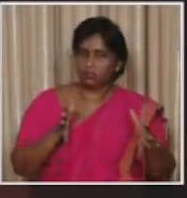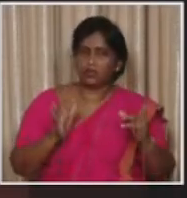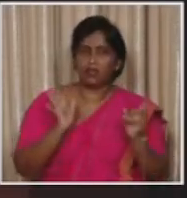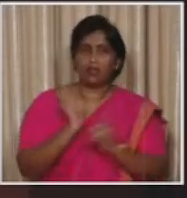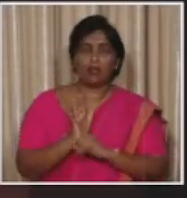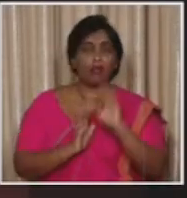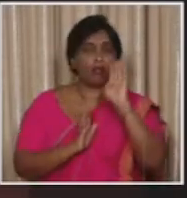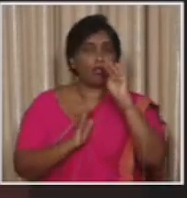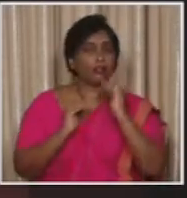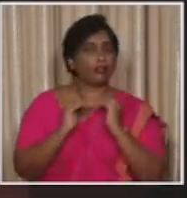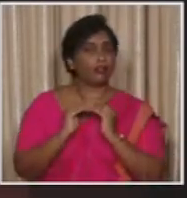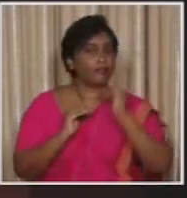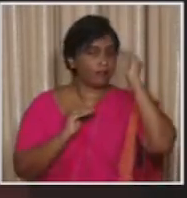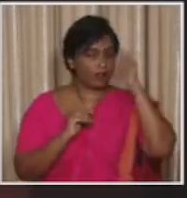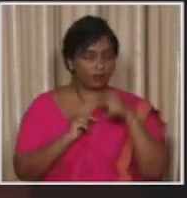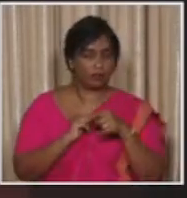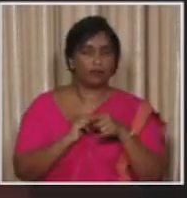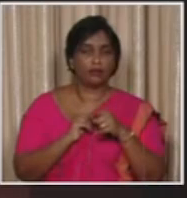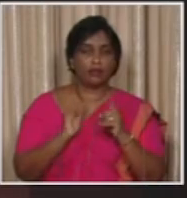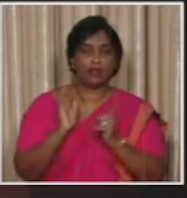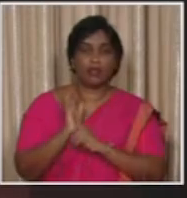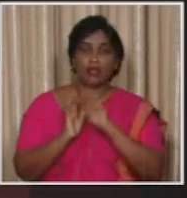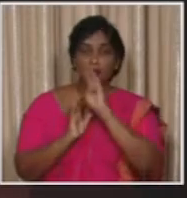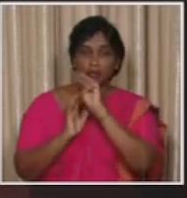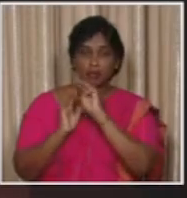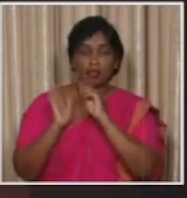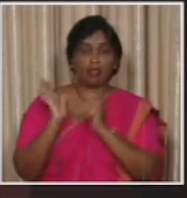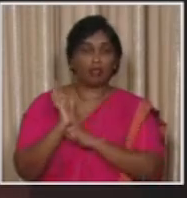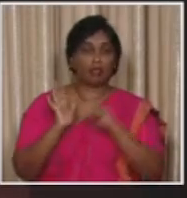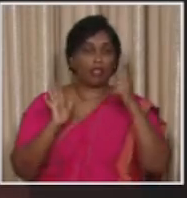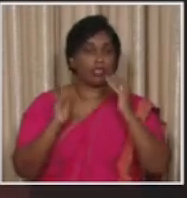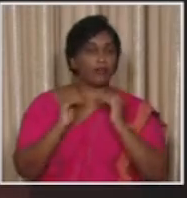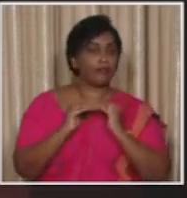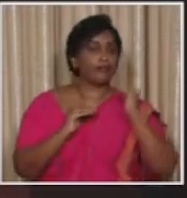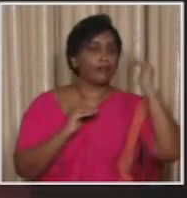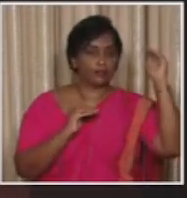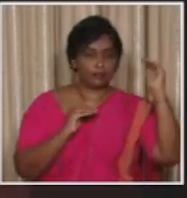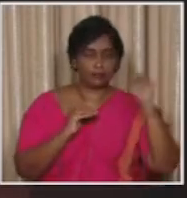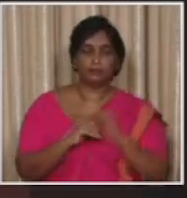140කින් වැඩි වෙනකොට 130 ඉඳලා 170 දක්වා වැඩි වෙලා